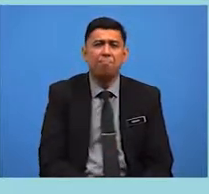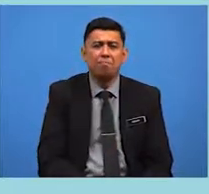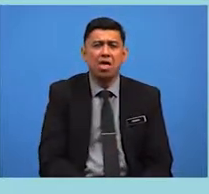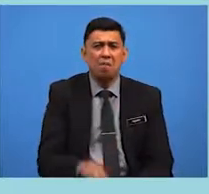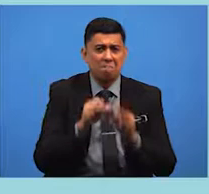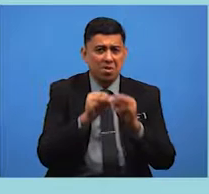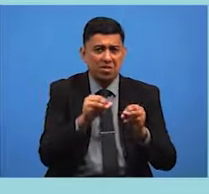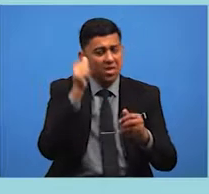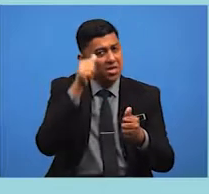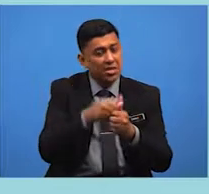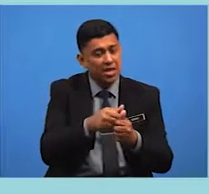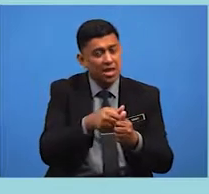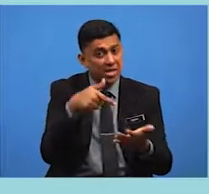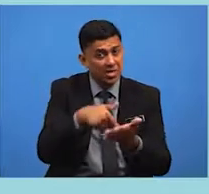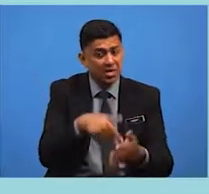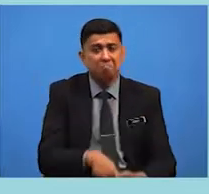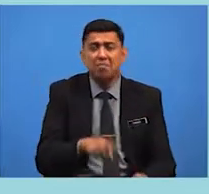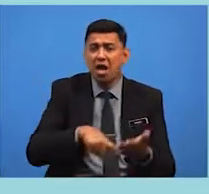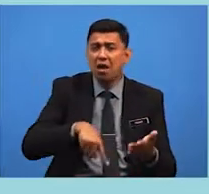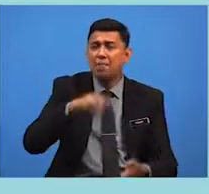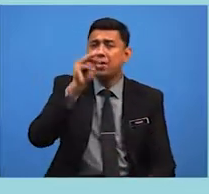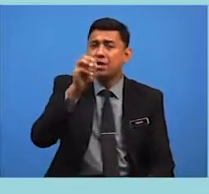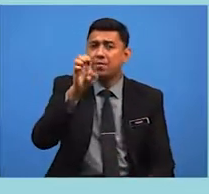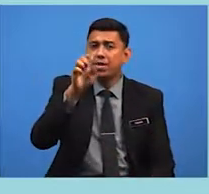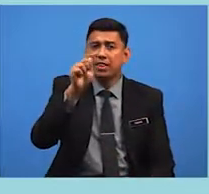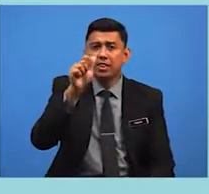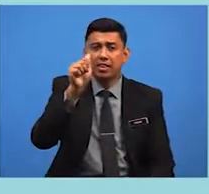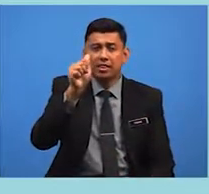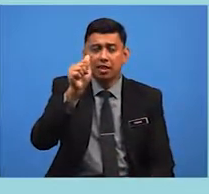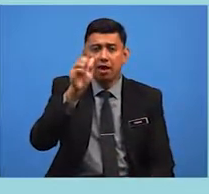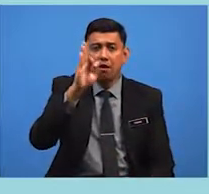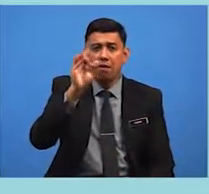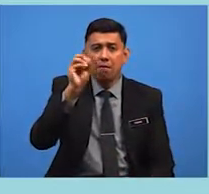masih ingatkah lagi apakah metafora ini?